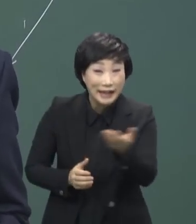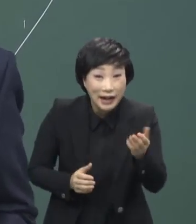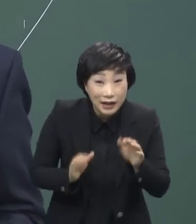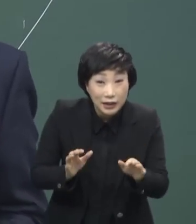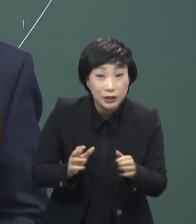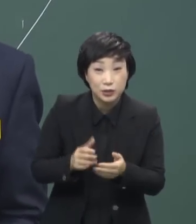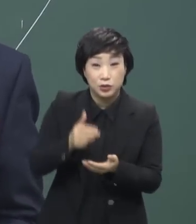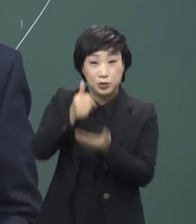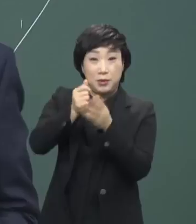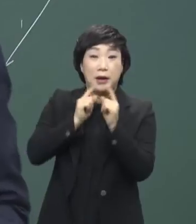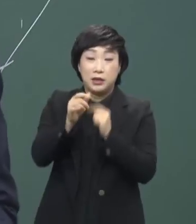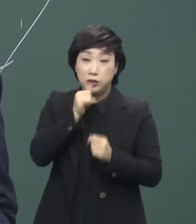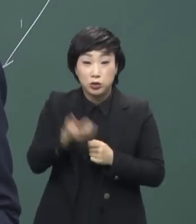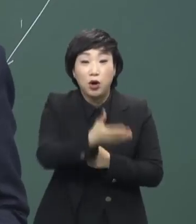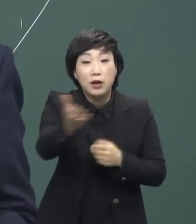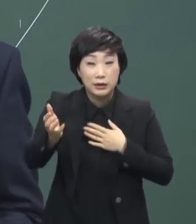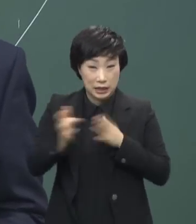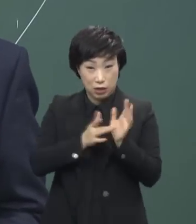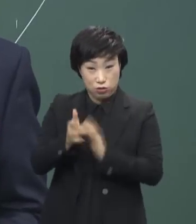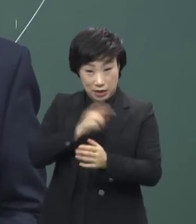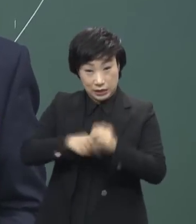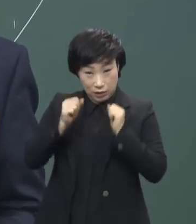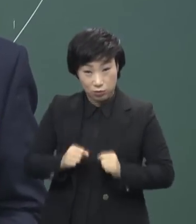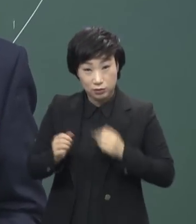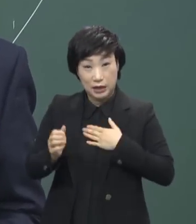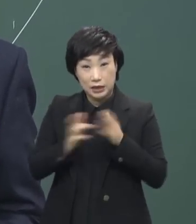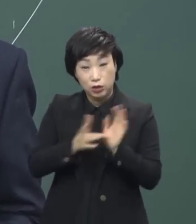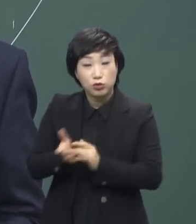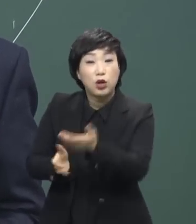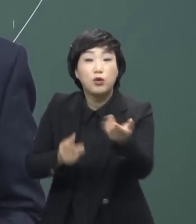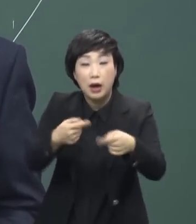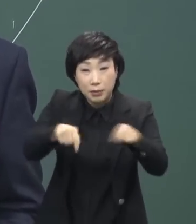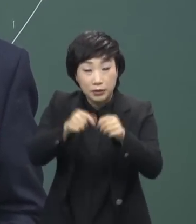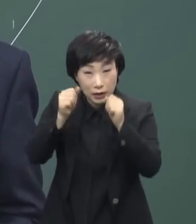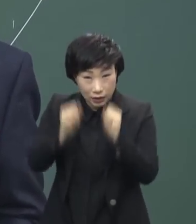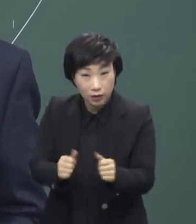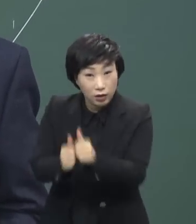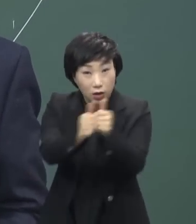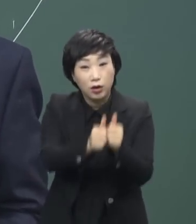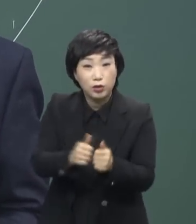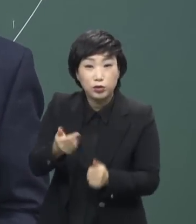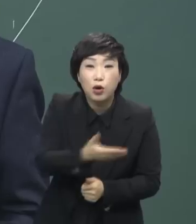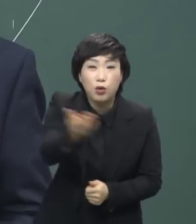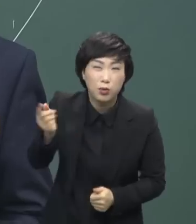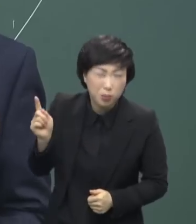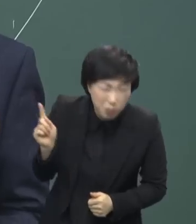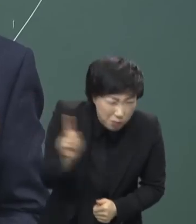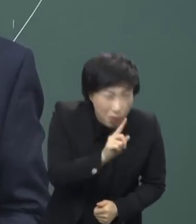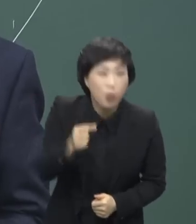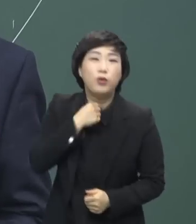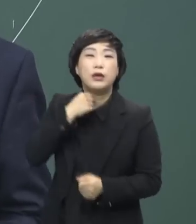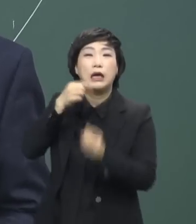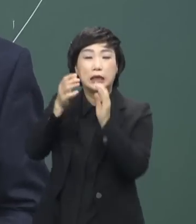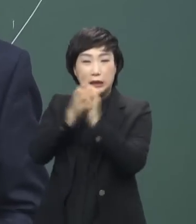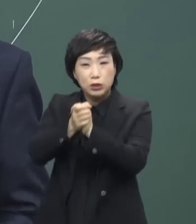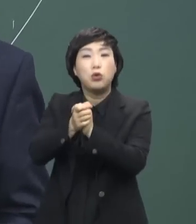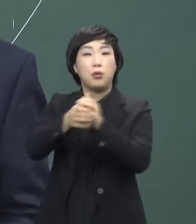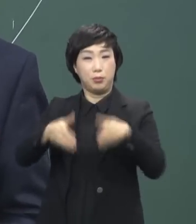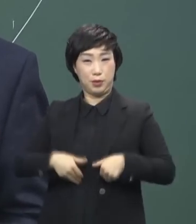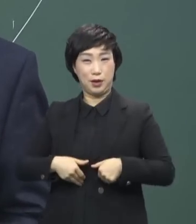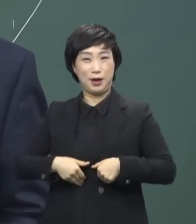안에 내가 너희 안에 응? 있으면 무엇이든지 원하는 대로